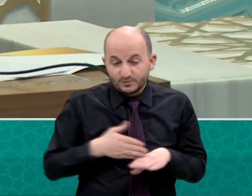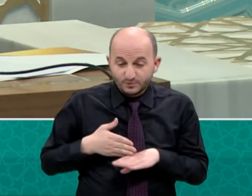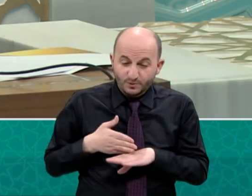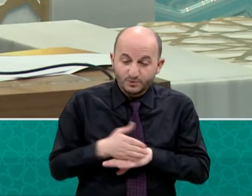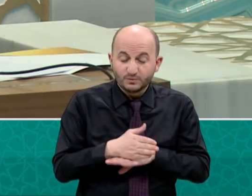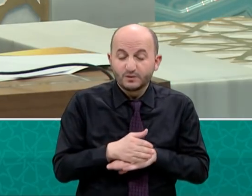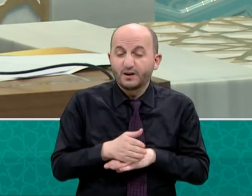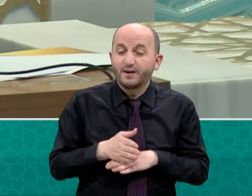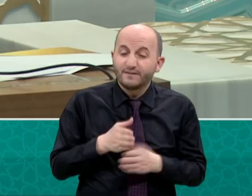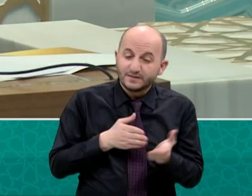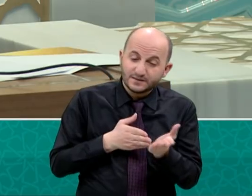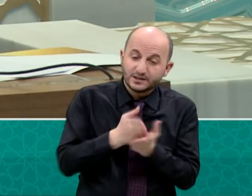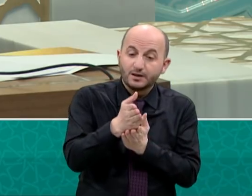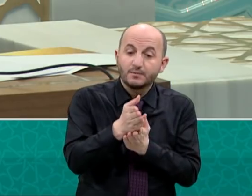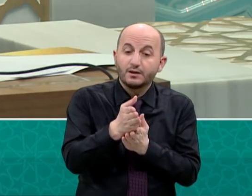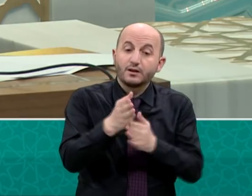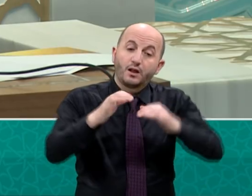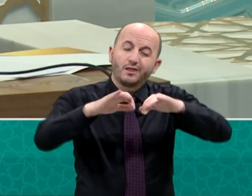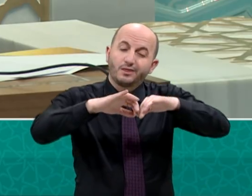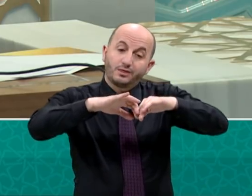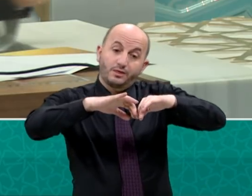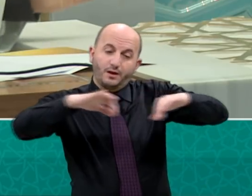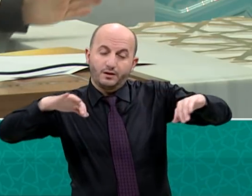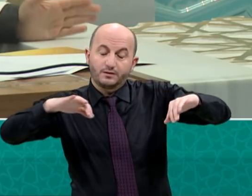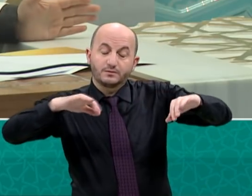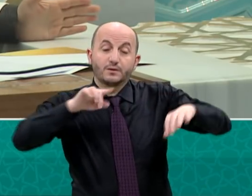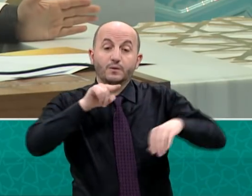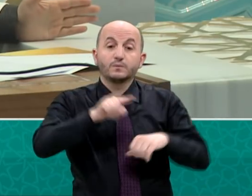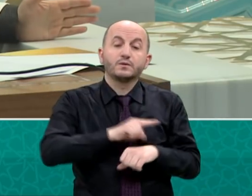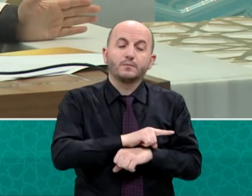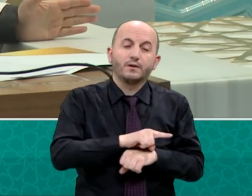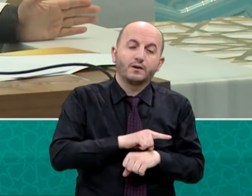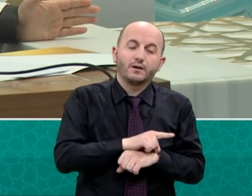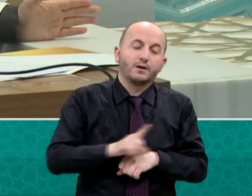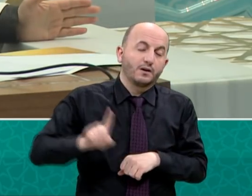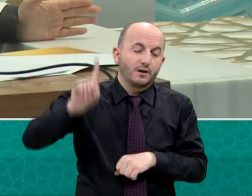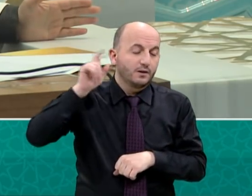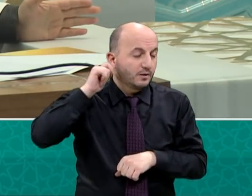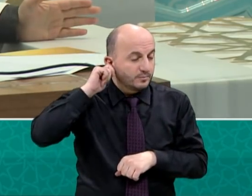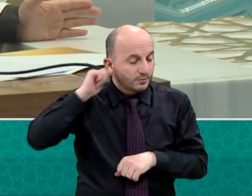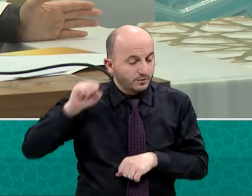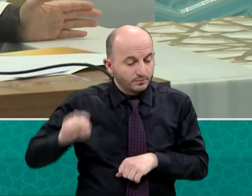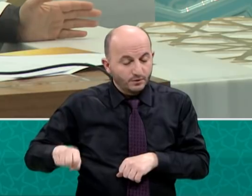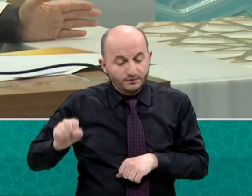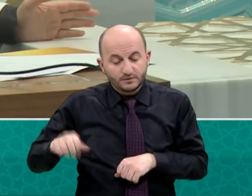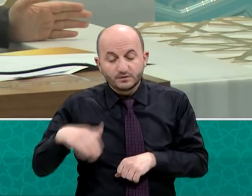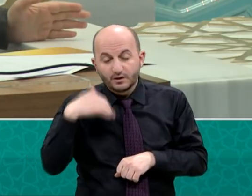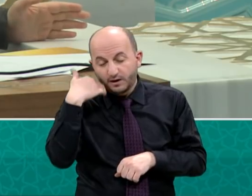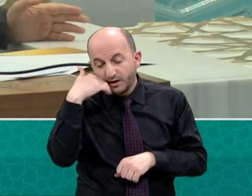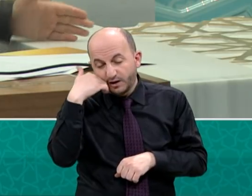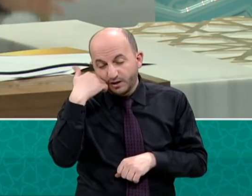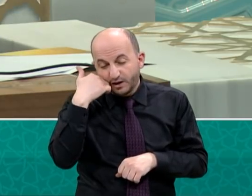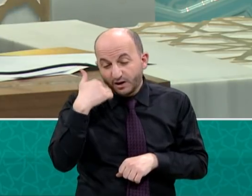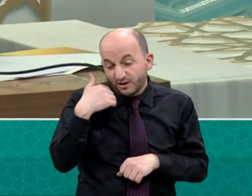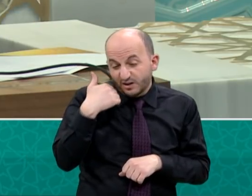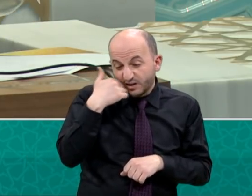ve istikametten ayrılırsak, o zaman Allah muhafaza yalan ve